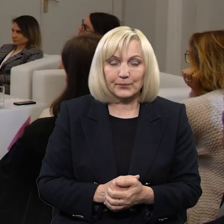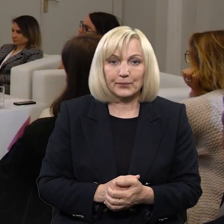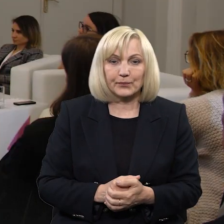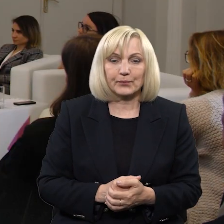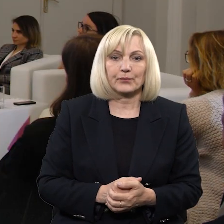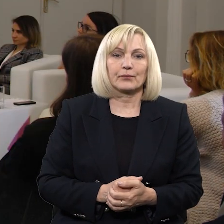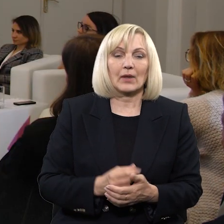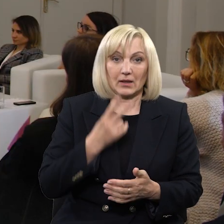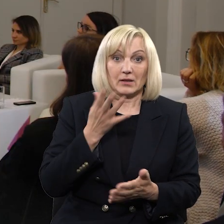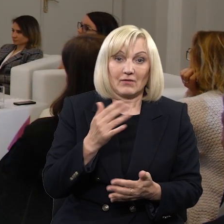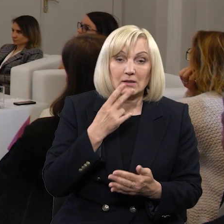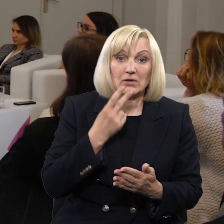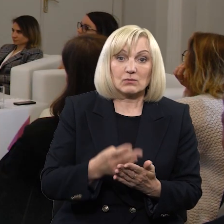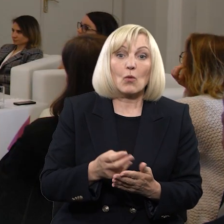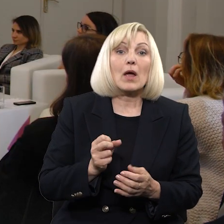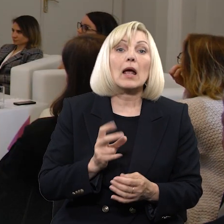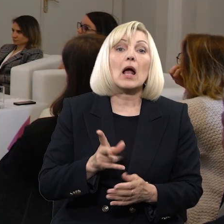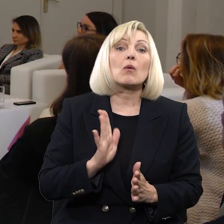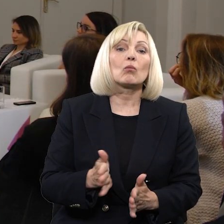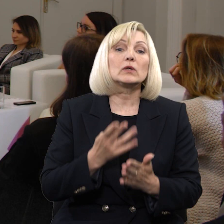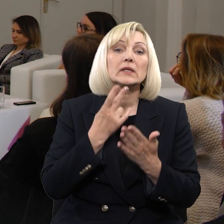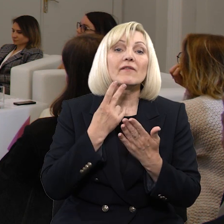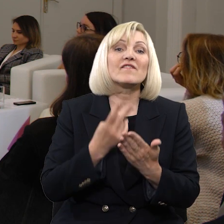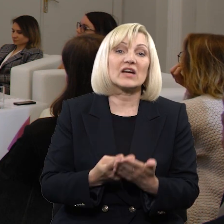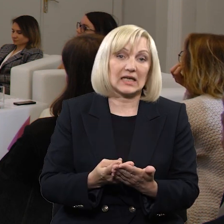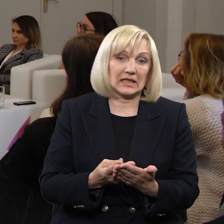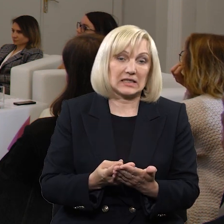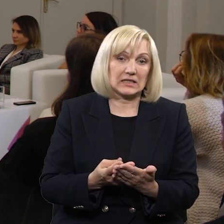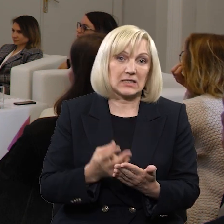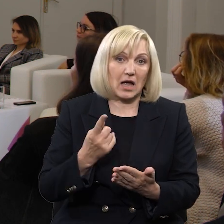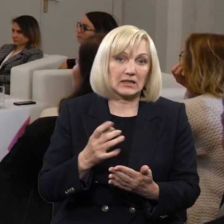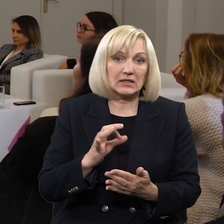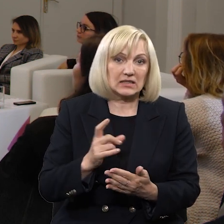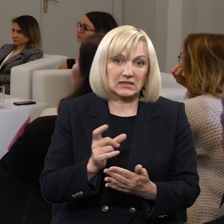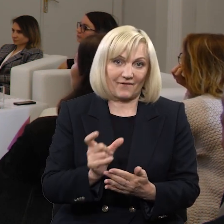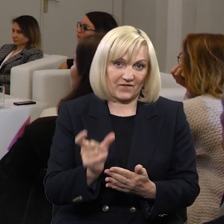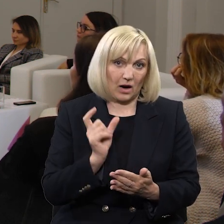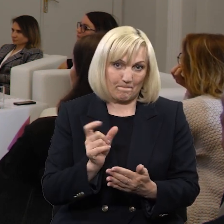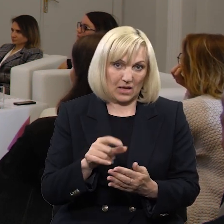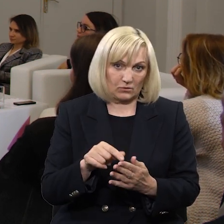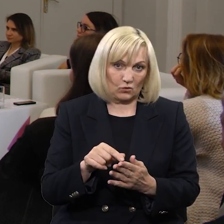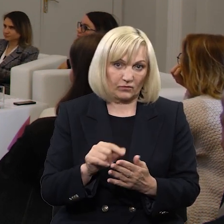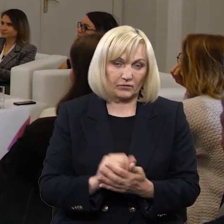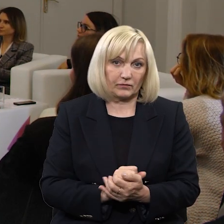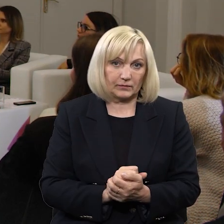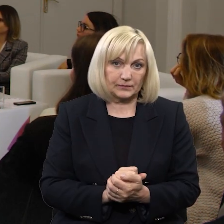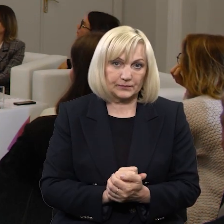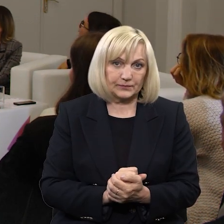Давайте посмотрим как будет выглядеть один из фрагментов